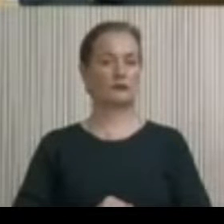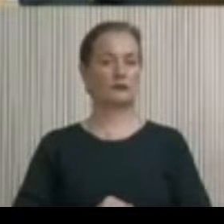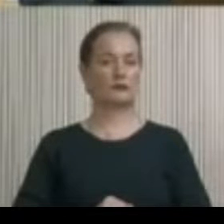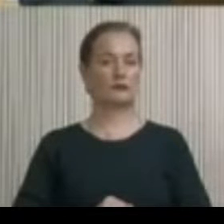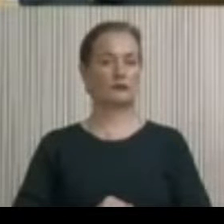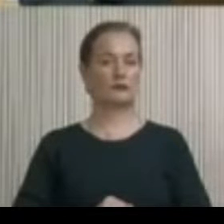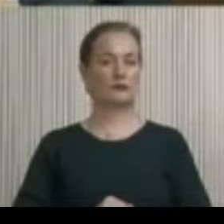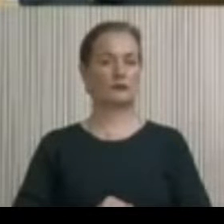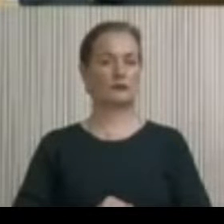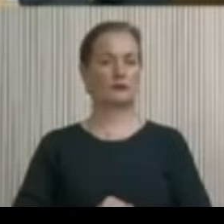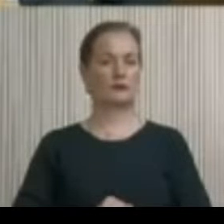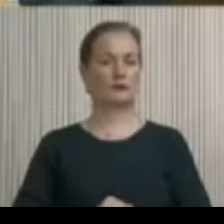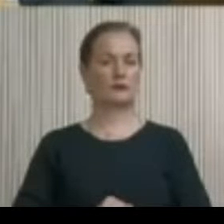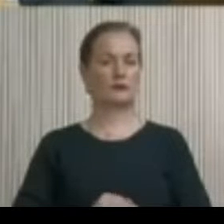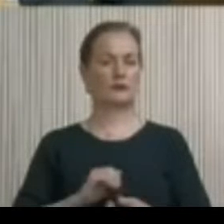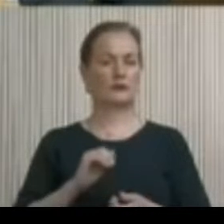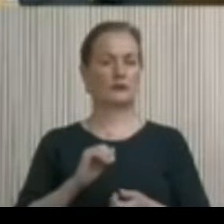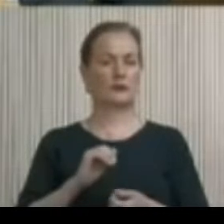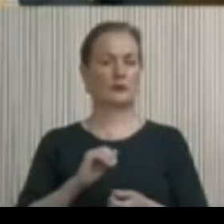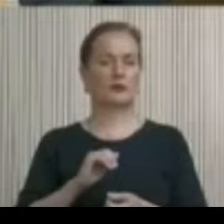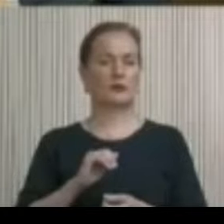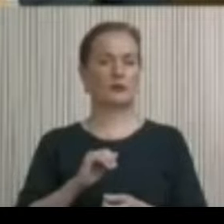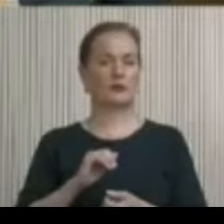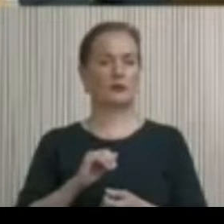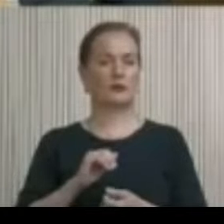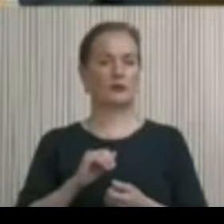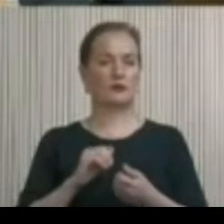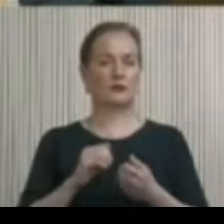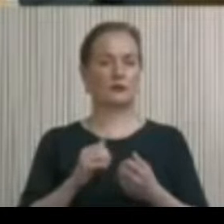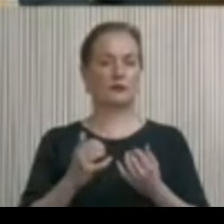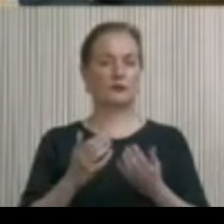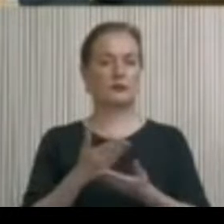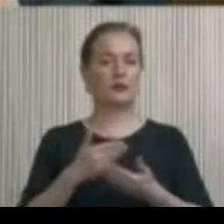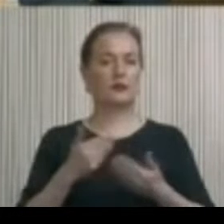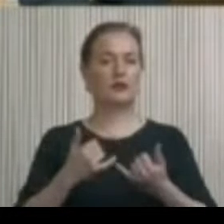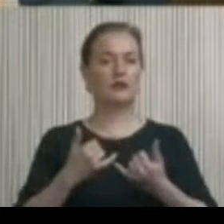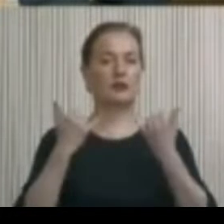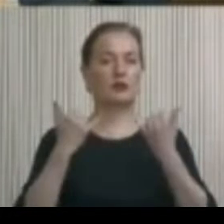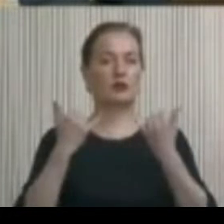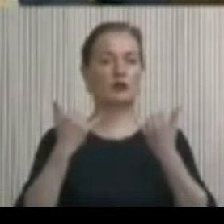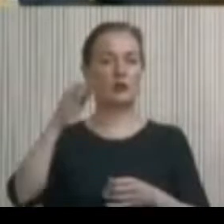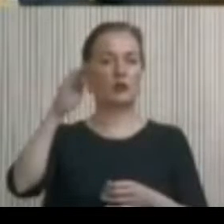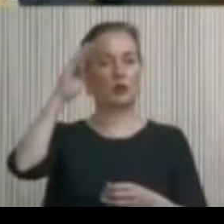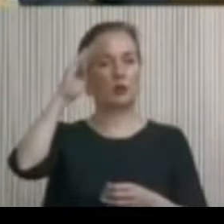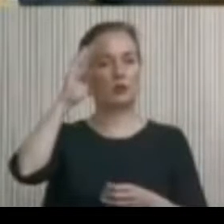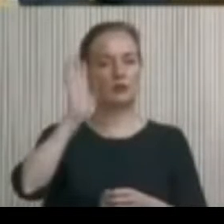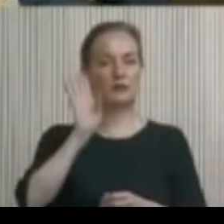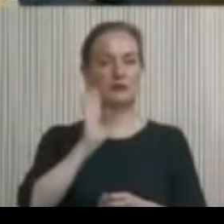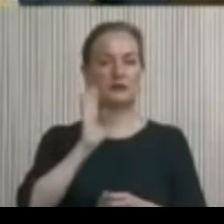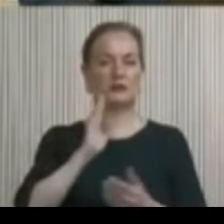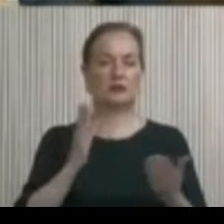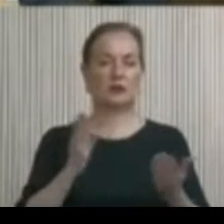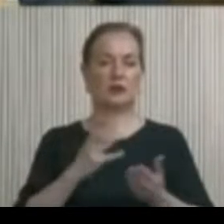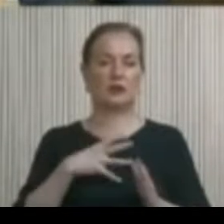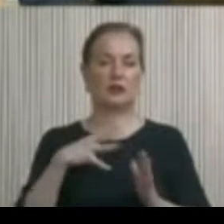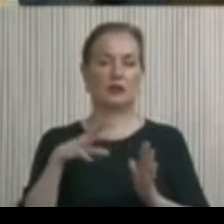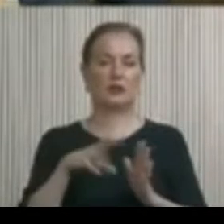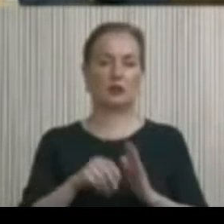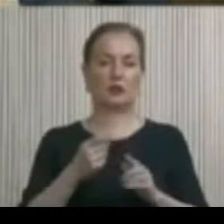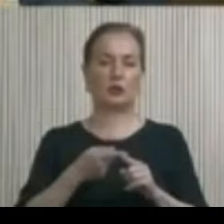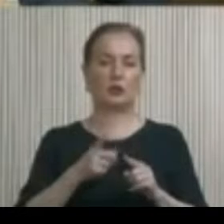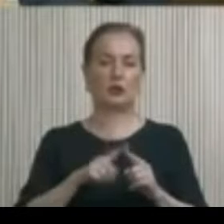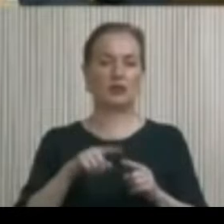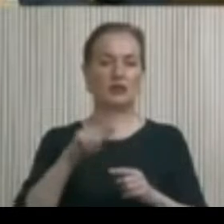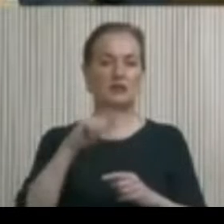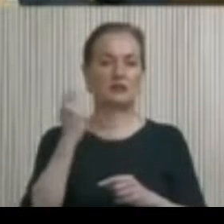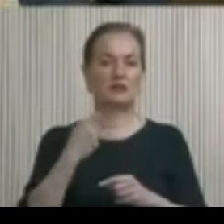Будемо говорити про децентралізацію. В цій залі ми вшановуємо хлопців і дівчат, які загинули на